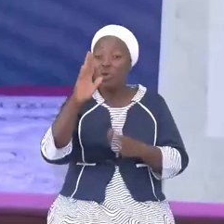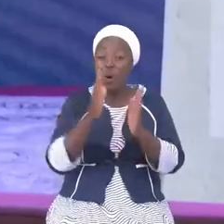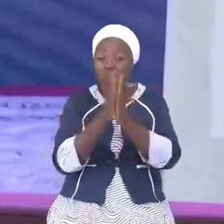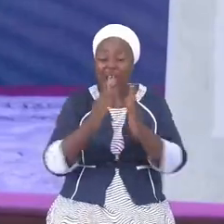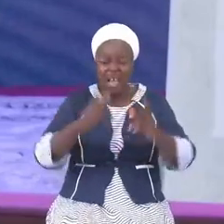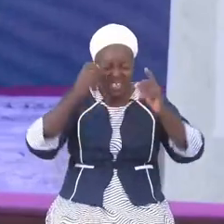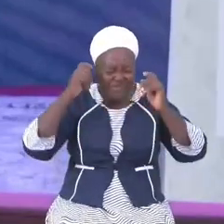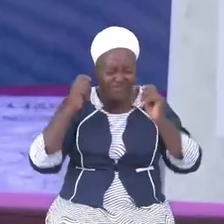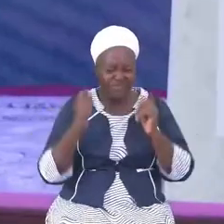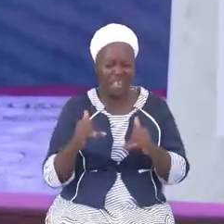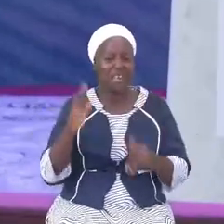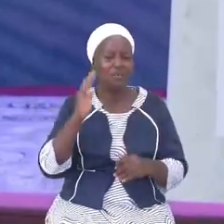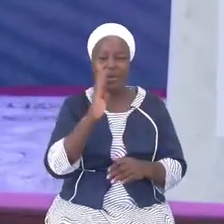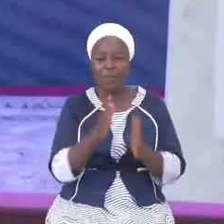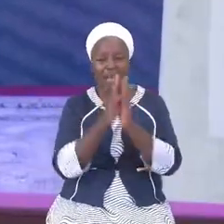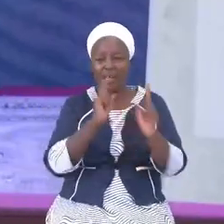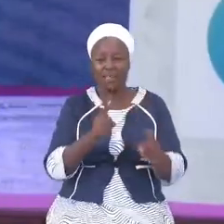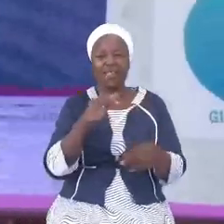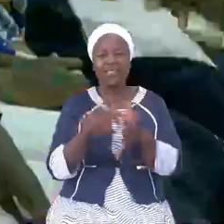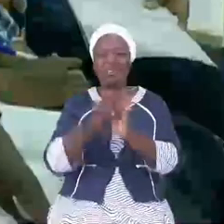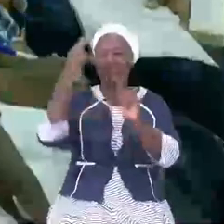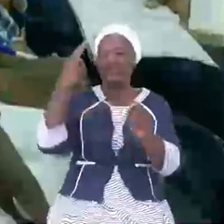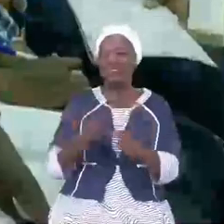seront exaucées au nom de Jésus.